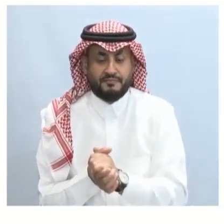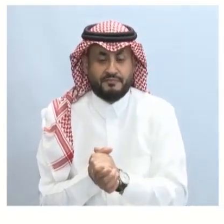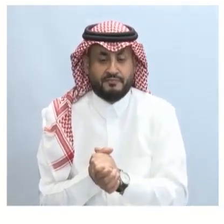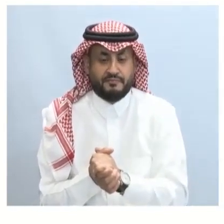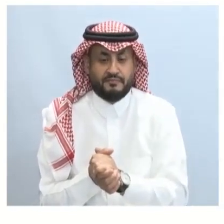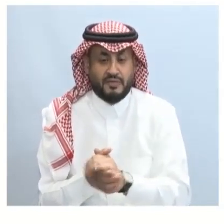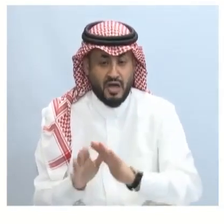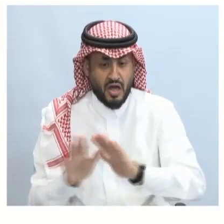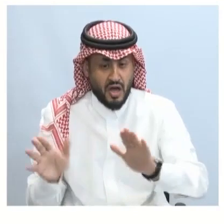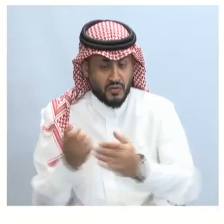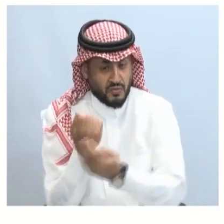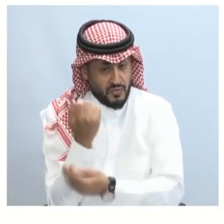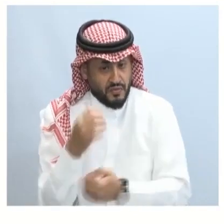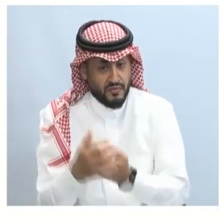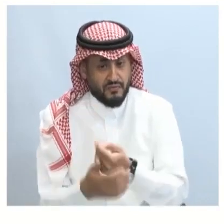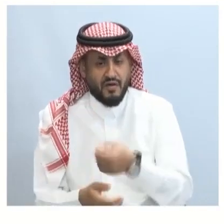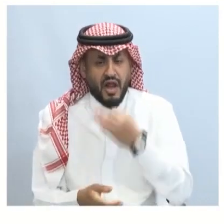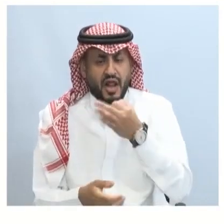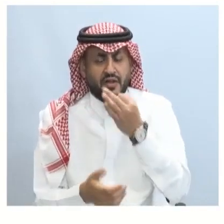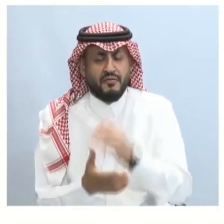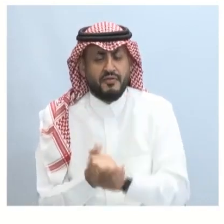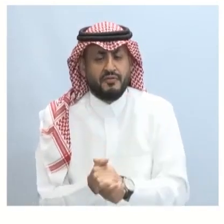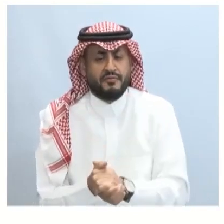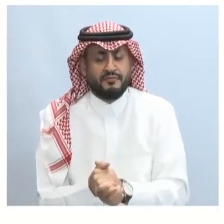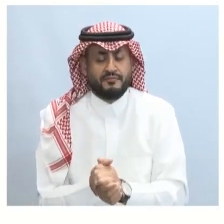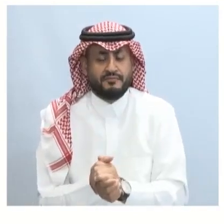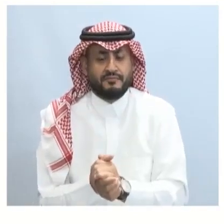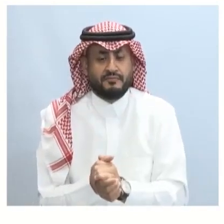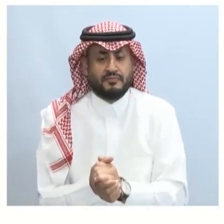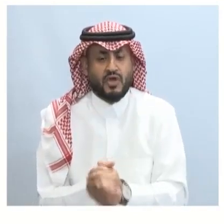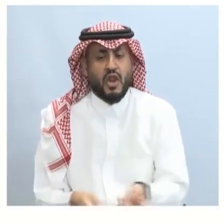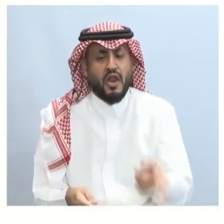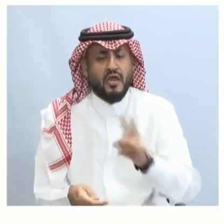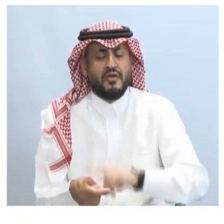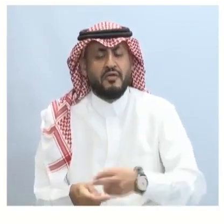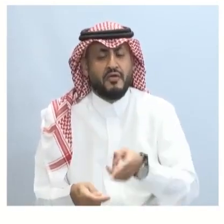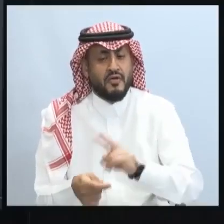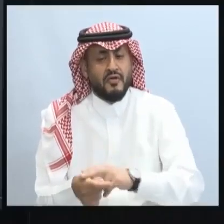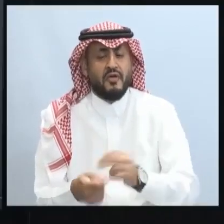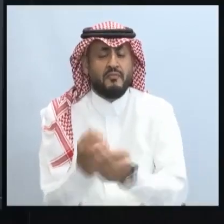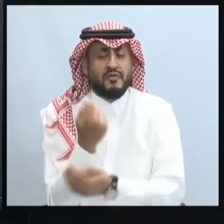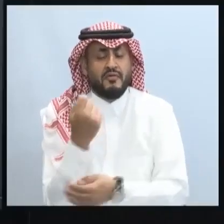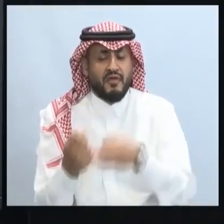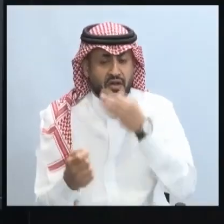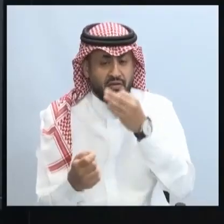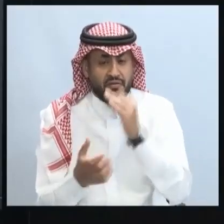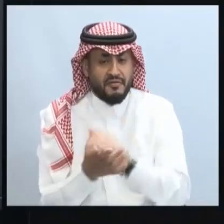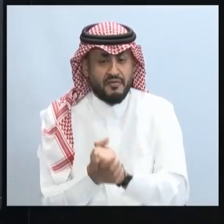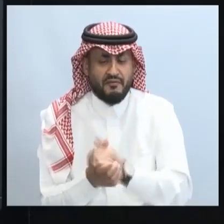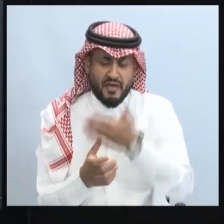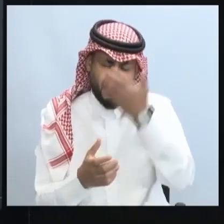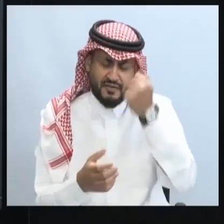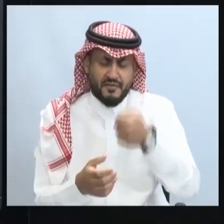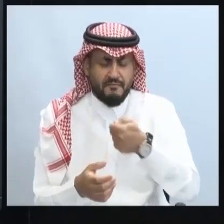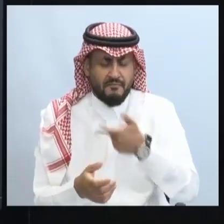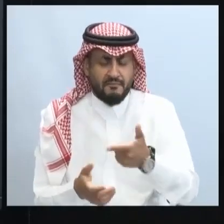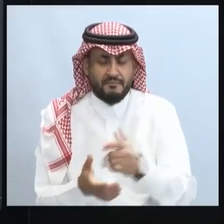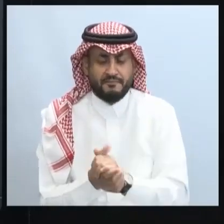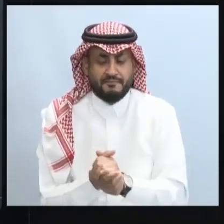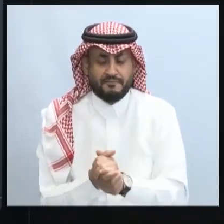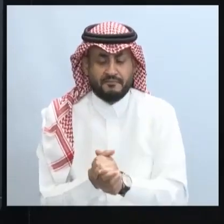يقال بعد الوضوء اذا واظبنا عليه سنحفظه لان كل يوم سنقول خمس مرات فسيكون حفظه يسيرا